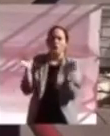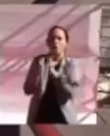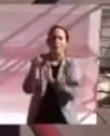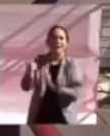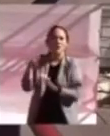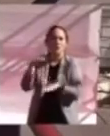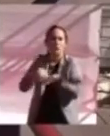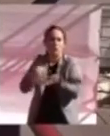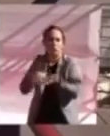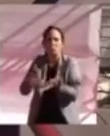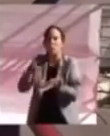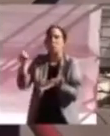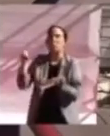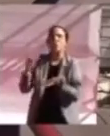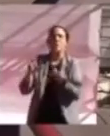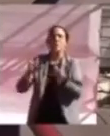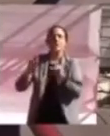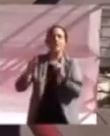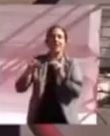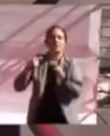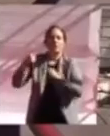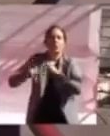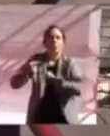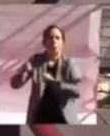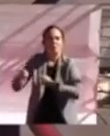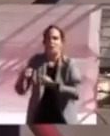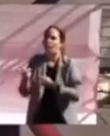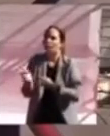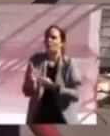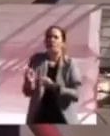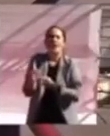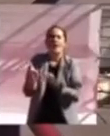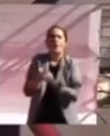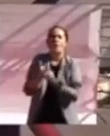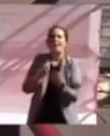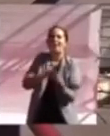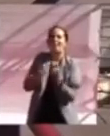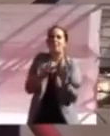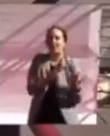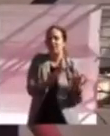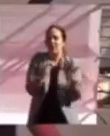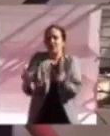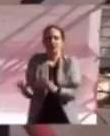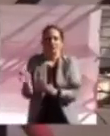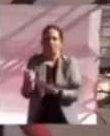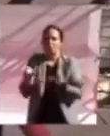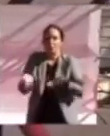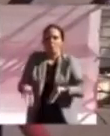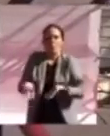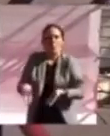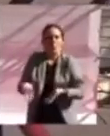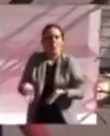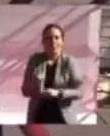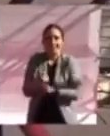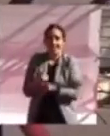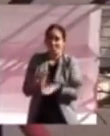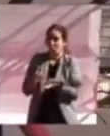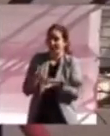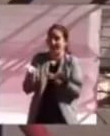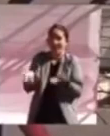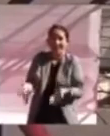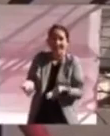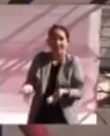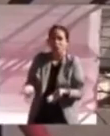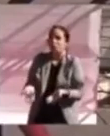non sono una finanziaria spalmata per dieci anni è qualcosa che ci arriva per fare delle cose tute arrivano adesso e non